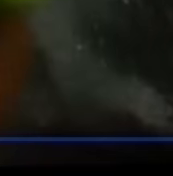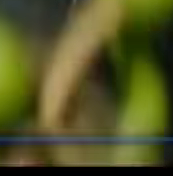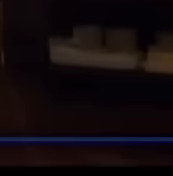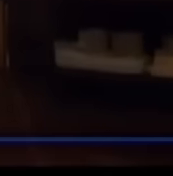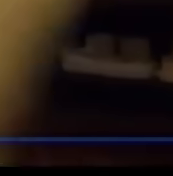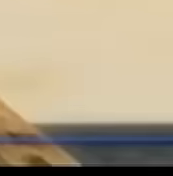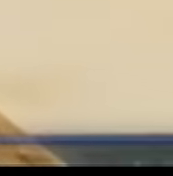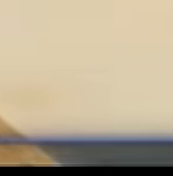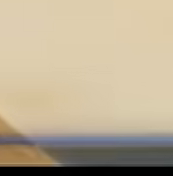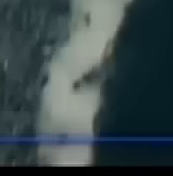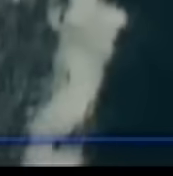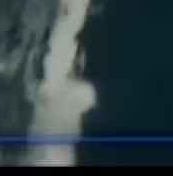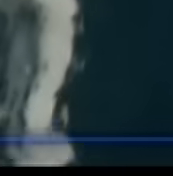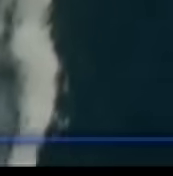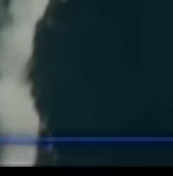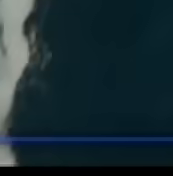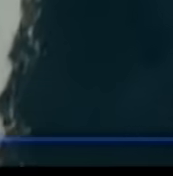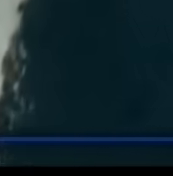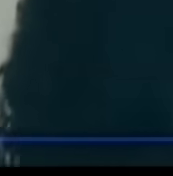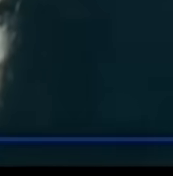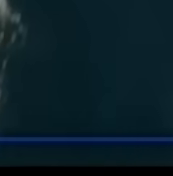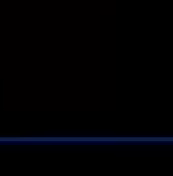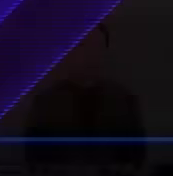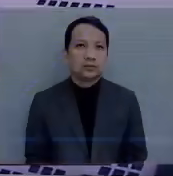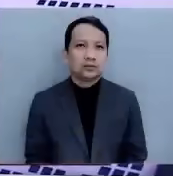na One Piece at hanggang Season 6 pa raw.